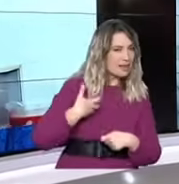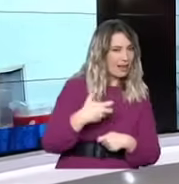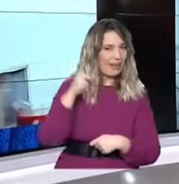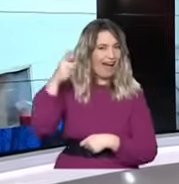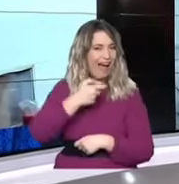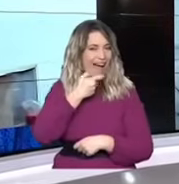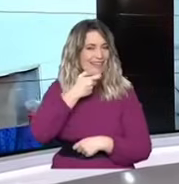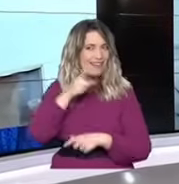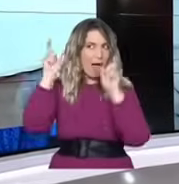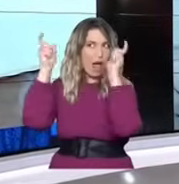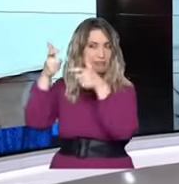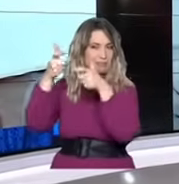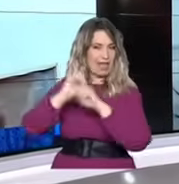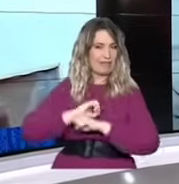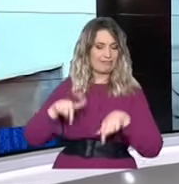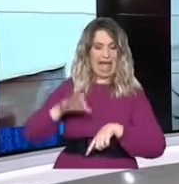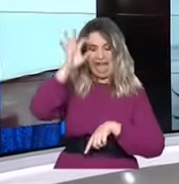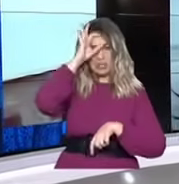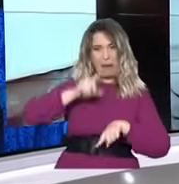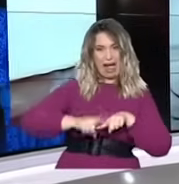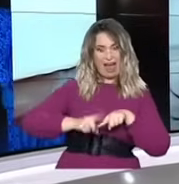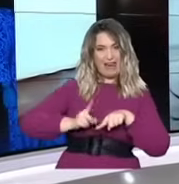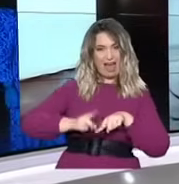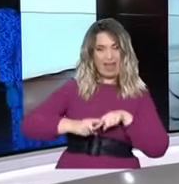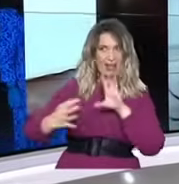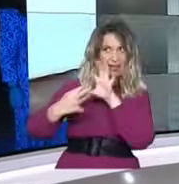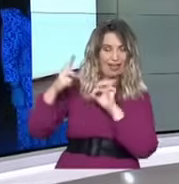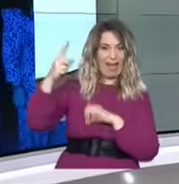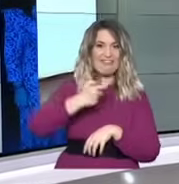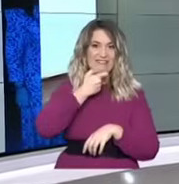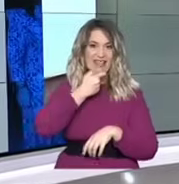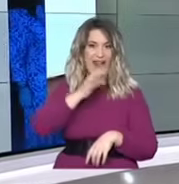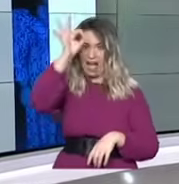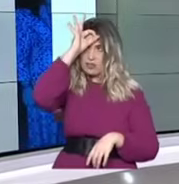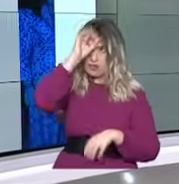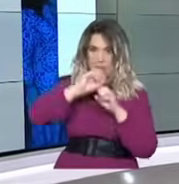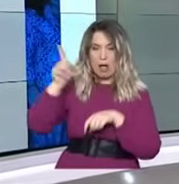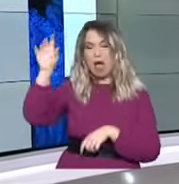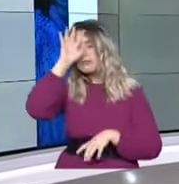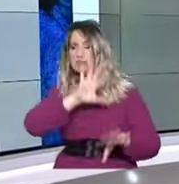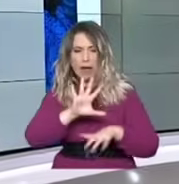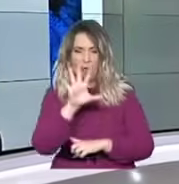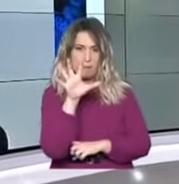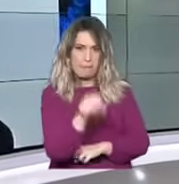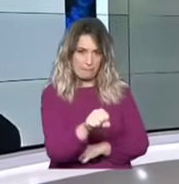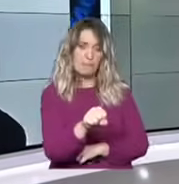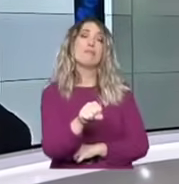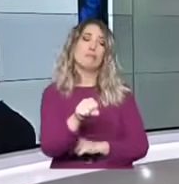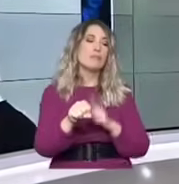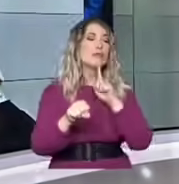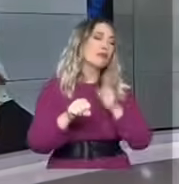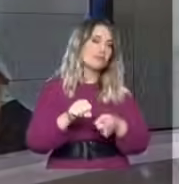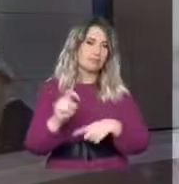Ακριβώς. Είχε συλληφθεί στο Λονδίνο σε κάποιον τυχαίο έλεγχο, εκδόθηκε στην Ελλάδα. Φαίνεται να απολογήθηκε προ μερικών